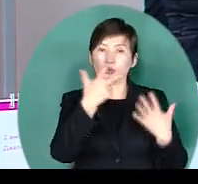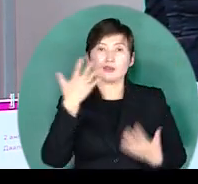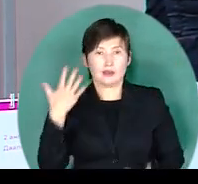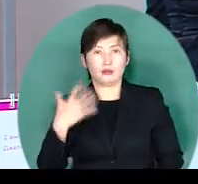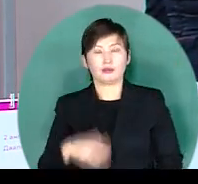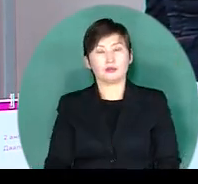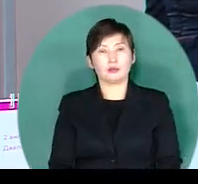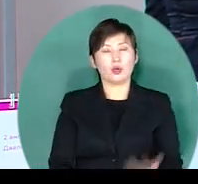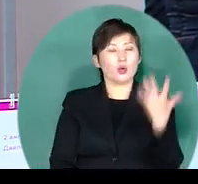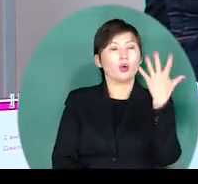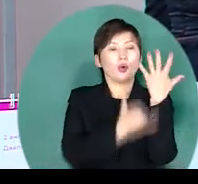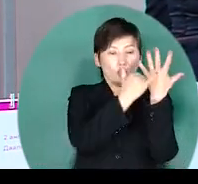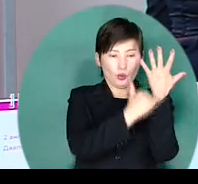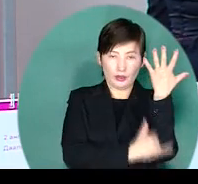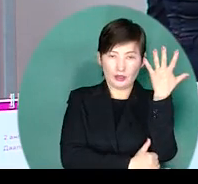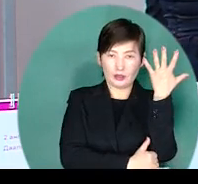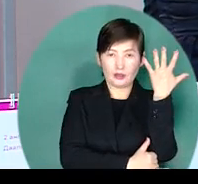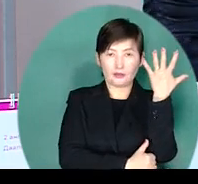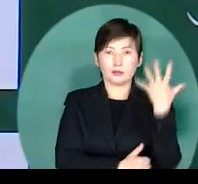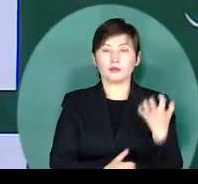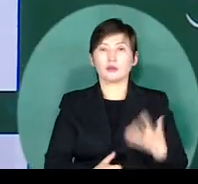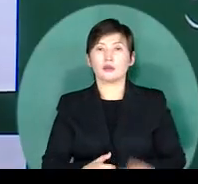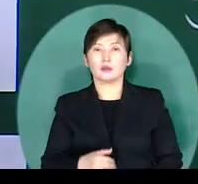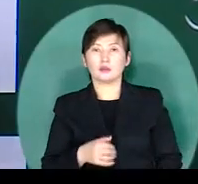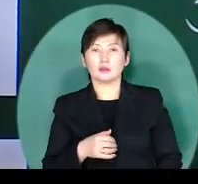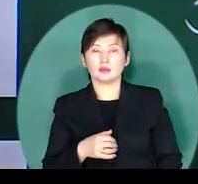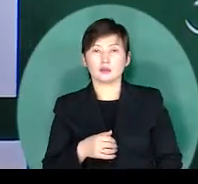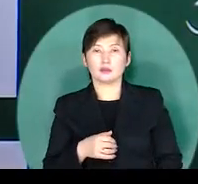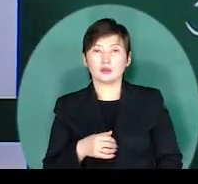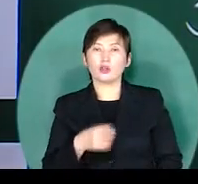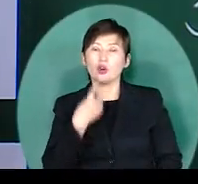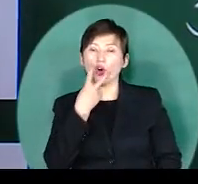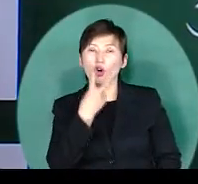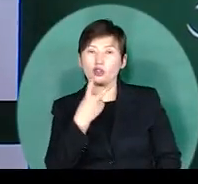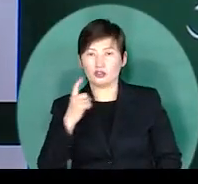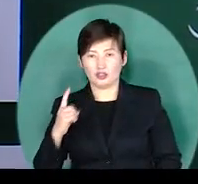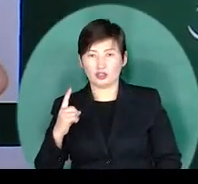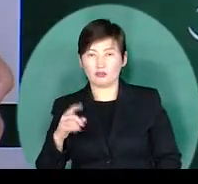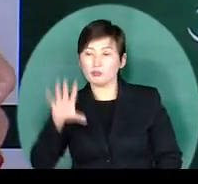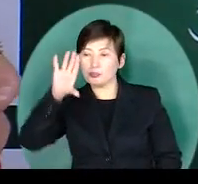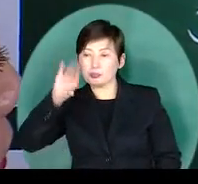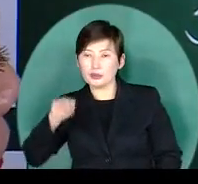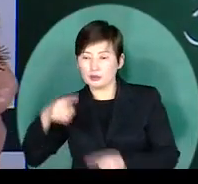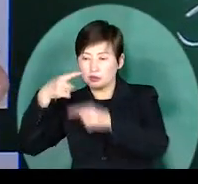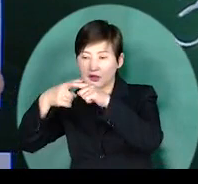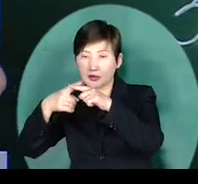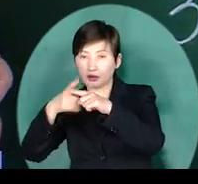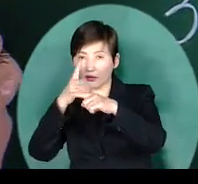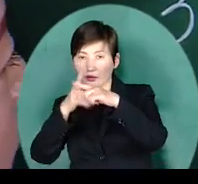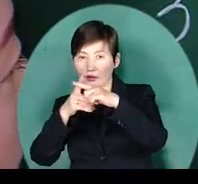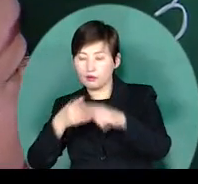35. Улиас маань муу адил хэд вэ? 21. Тэгээ нийт хэд байх нь?